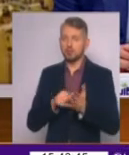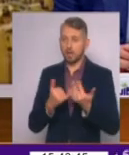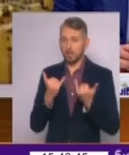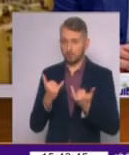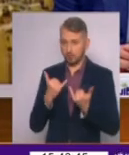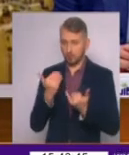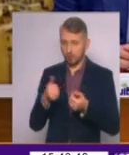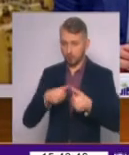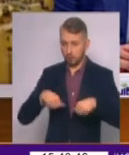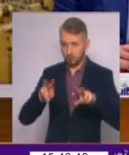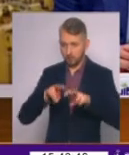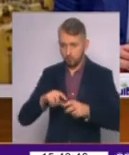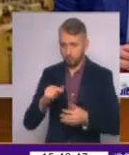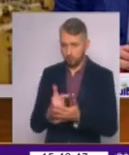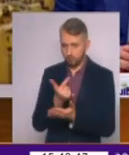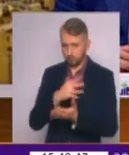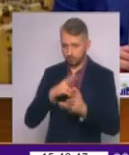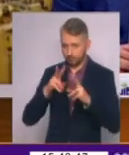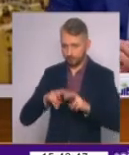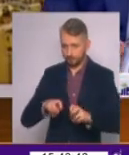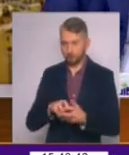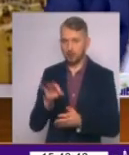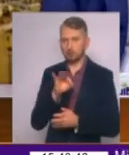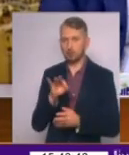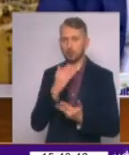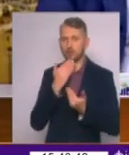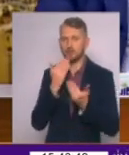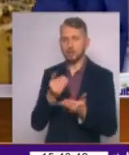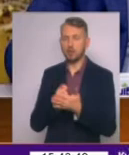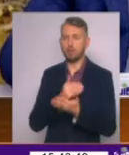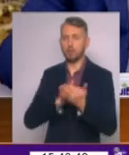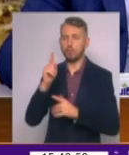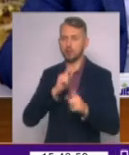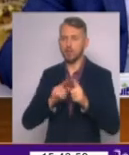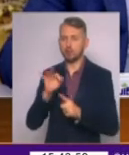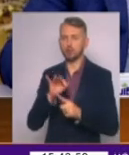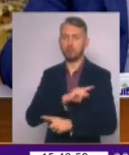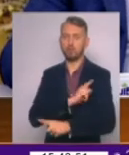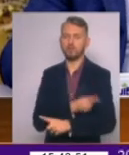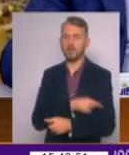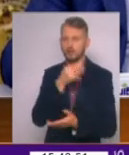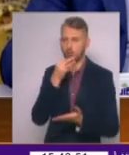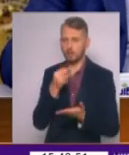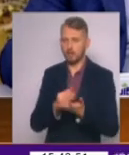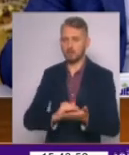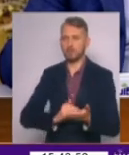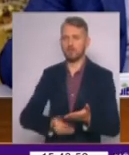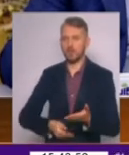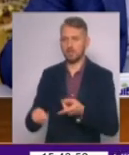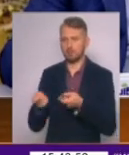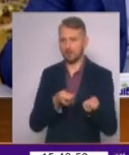розглядалося на вашій комісії, вже повторно, якщо не помиляюся, з приводу звернення до Верховної Ради щодо посилення відповідальності приватних